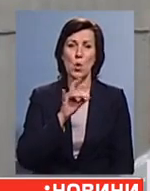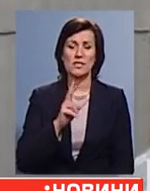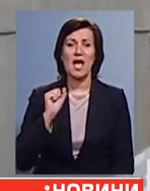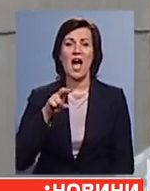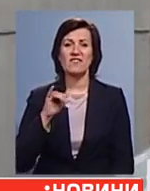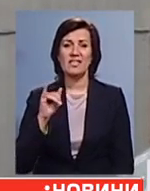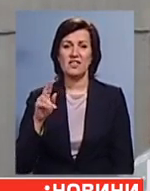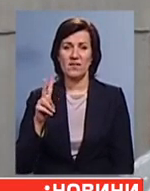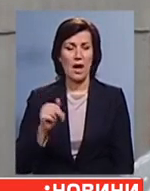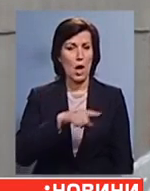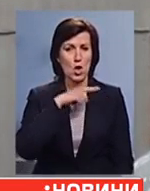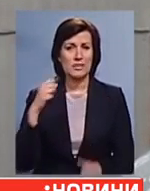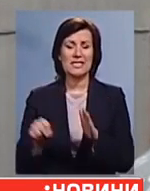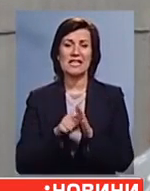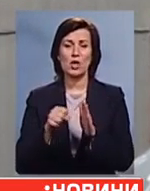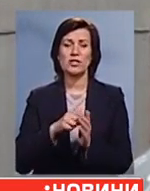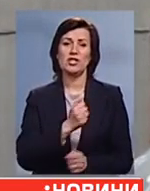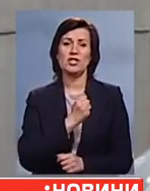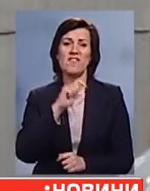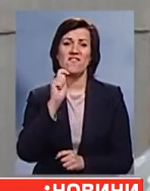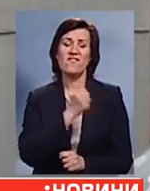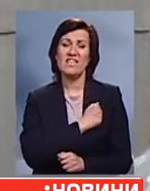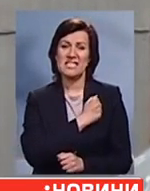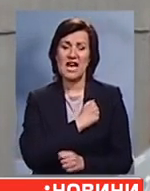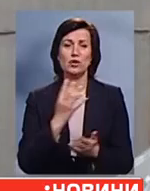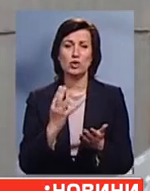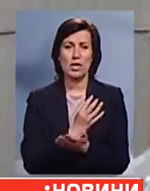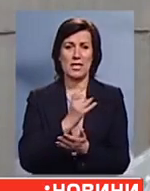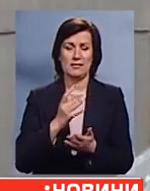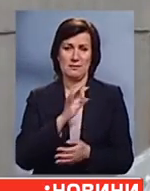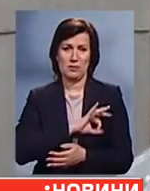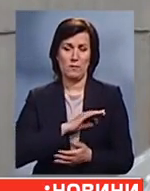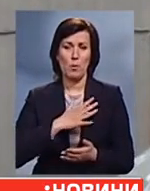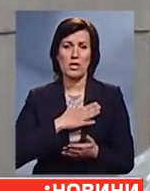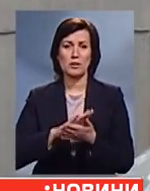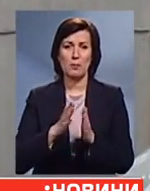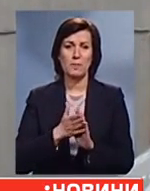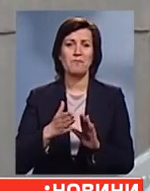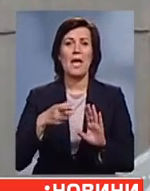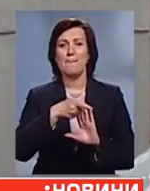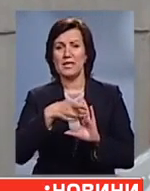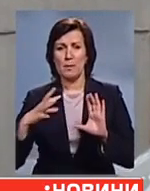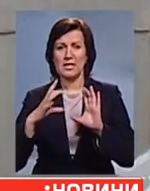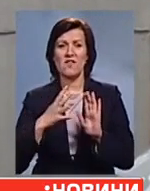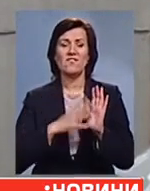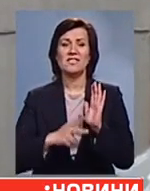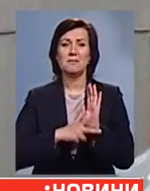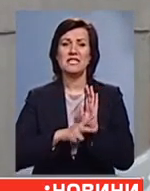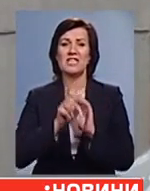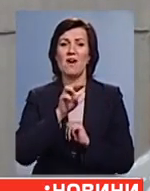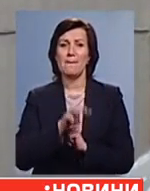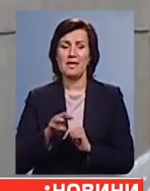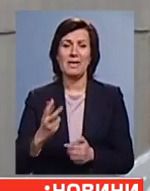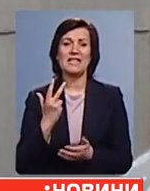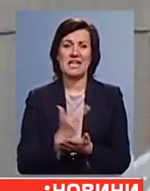Авдіївка. Російсько-терористичні війська 4 рази застосовували по наших позиціях міномети калібру 82 мм та 3